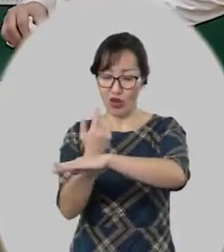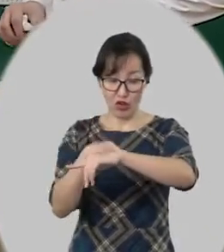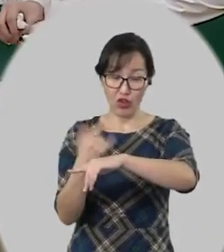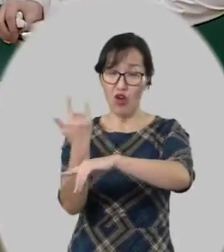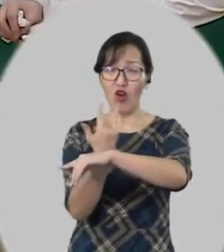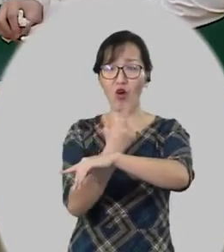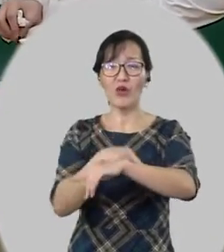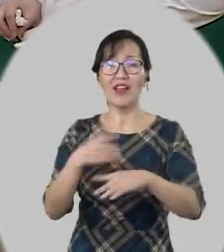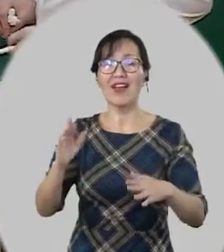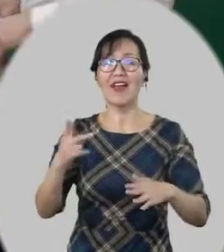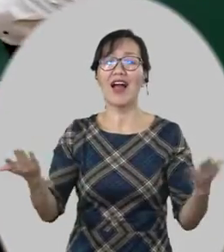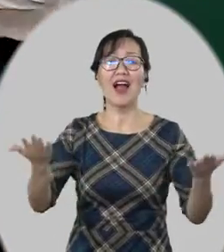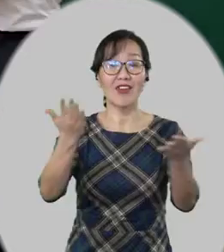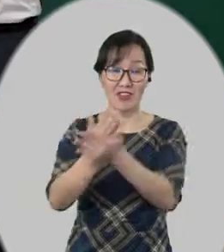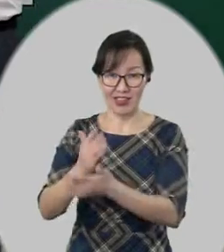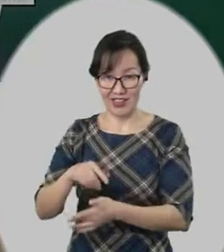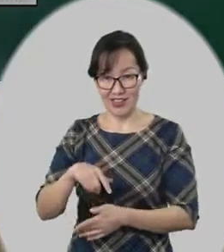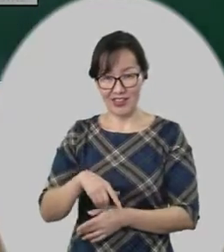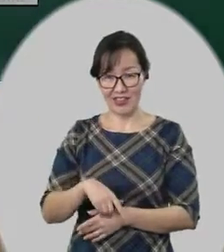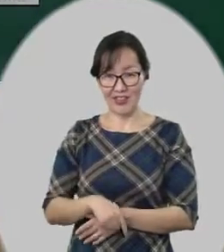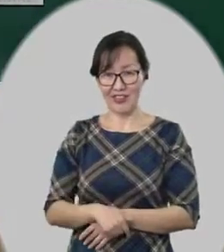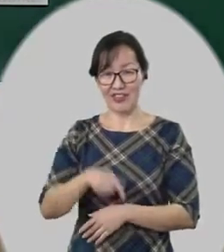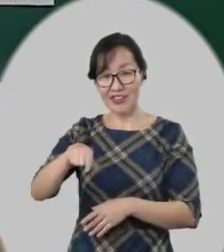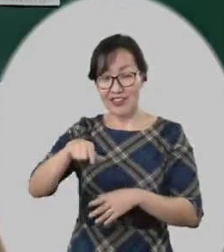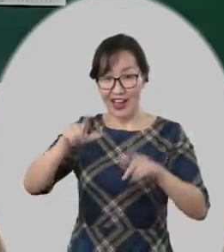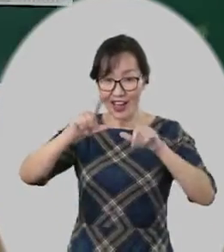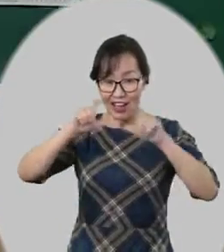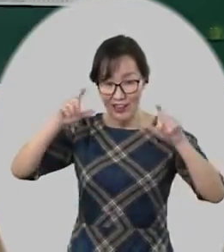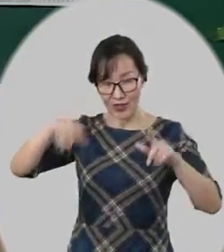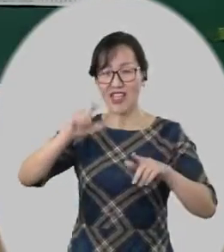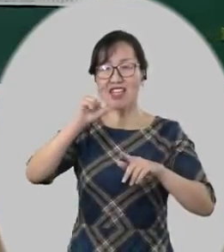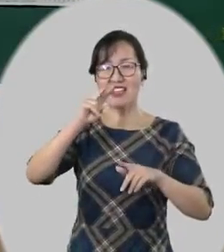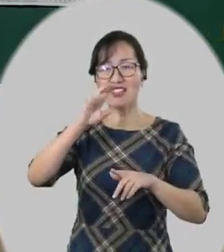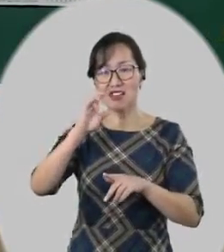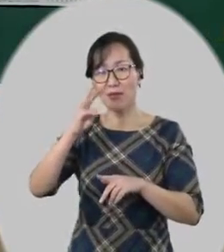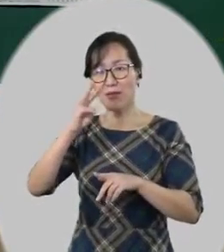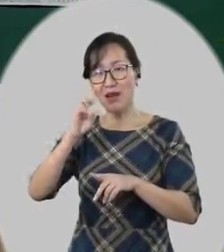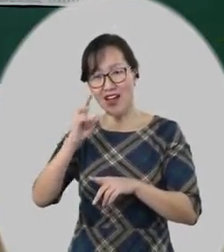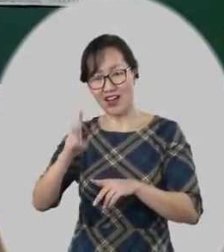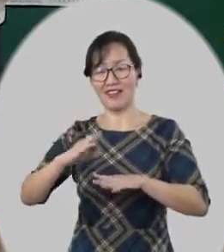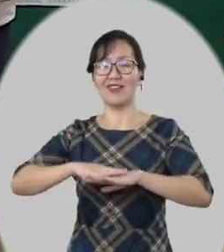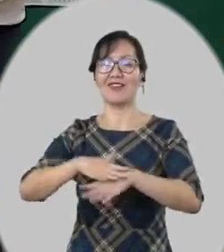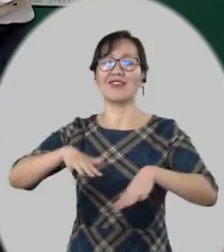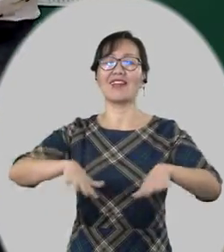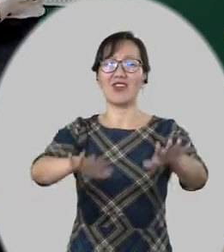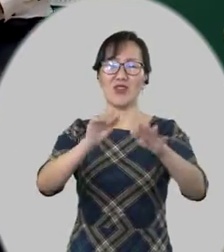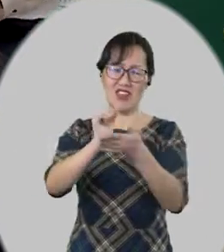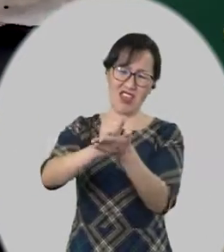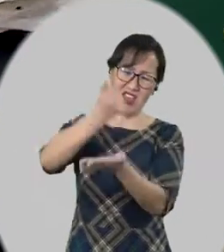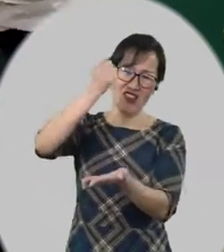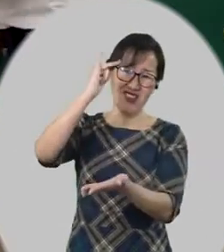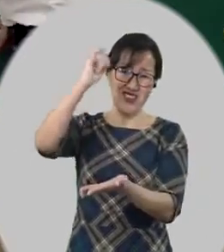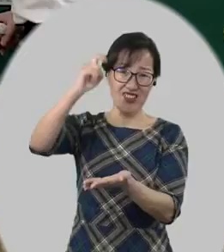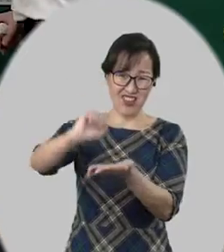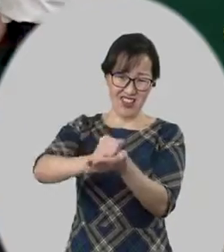гэдгийг бүгдээрээ харъя. Өмнө зүгийн манлай болсон элсэн манхан далаанууд гэсэн байгаа нь мэдээж газрын зургийн өмнөд